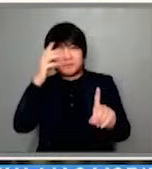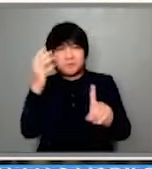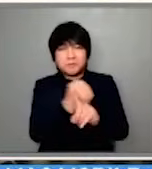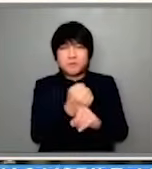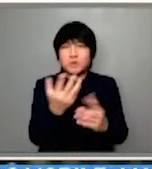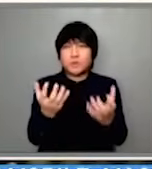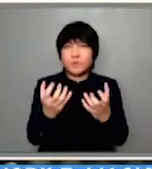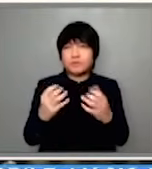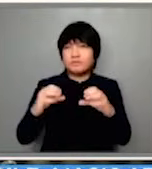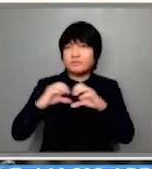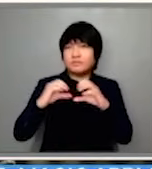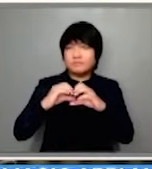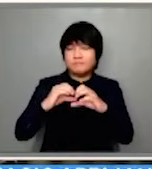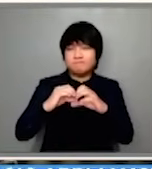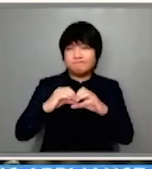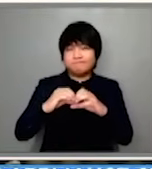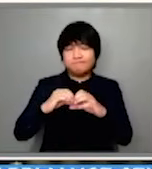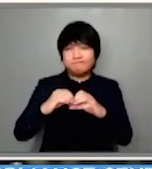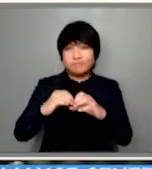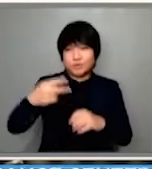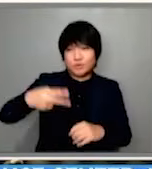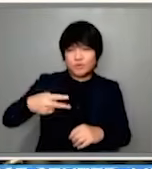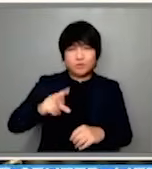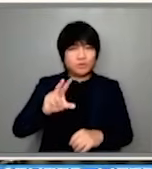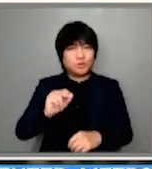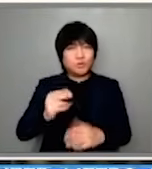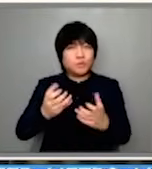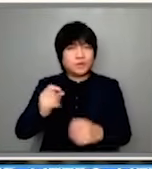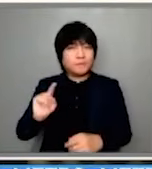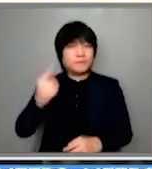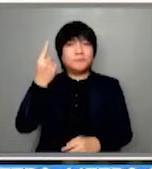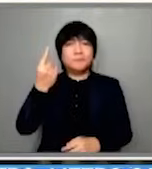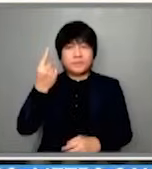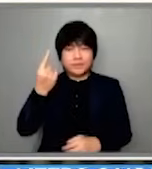number one and rallied my team